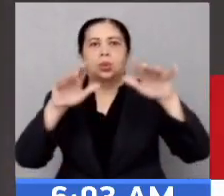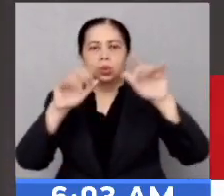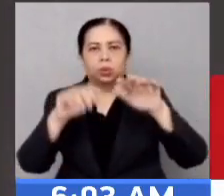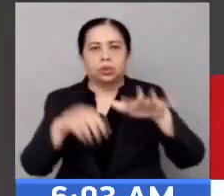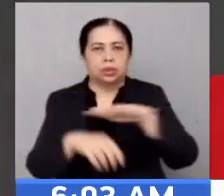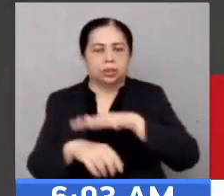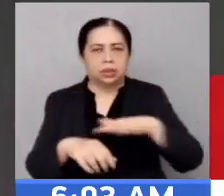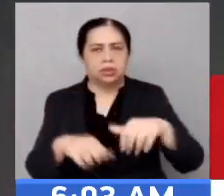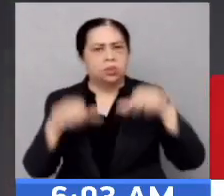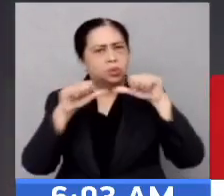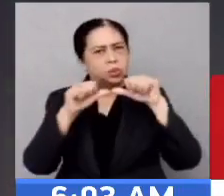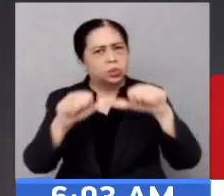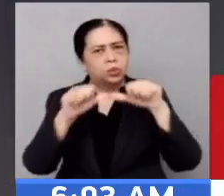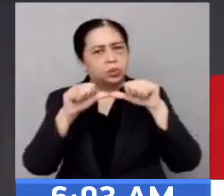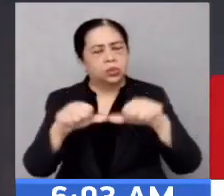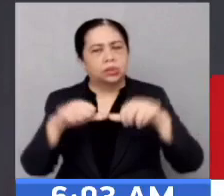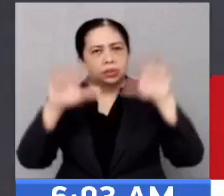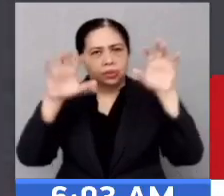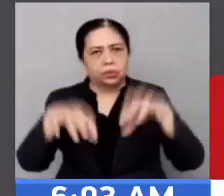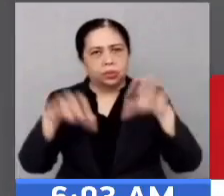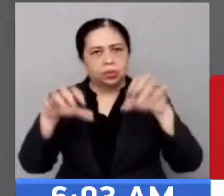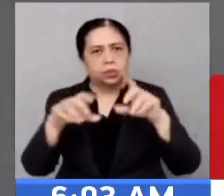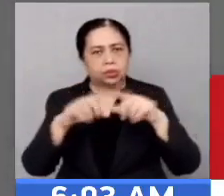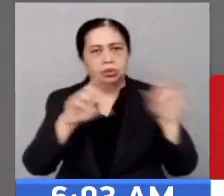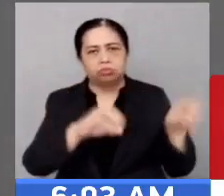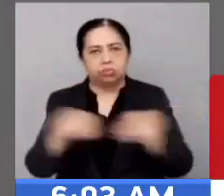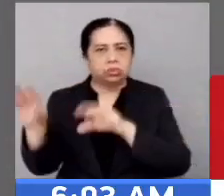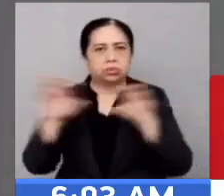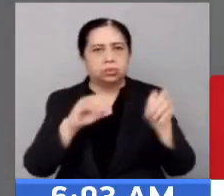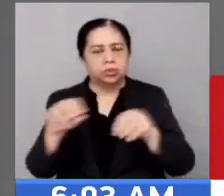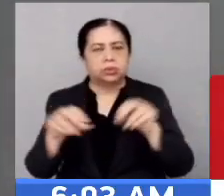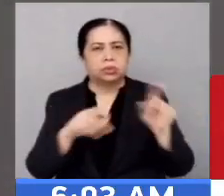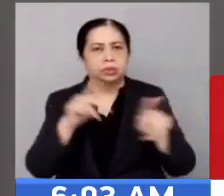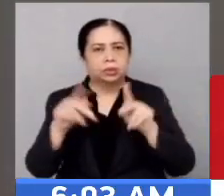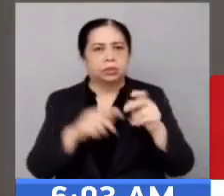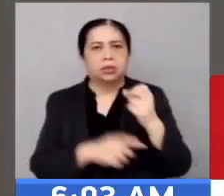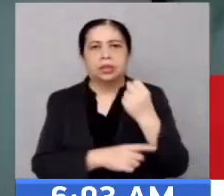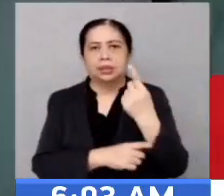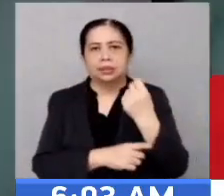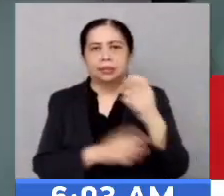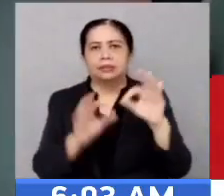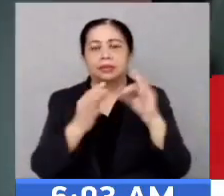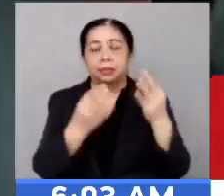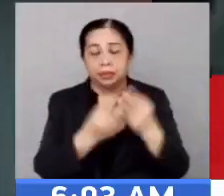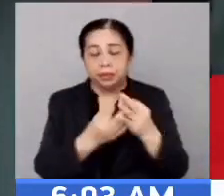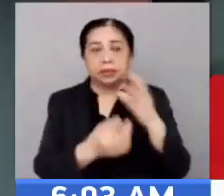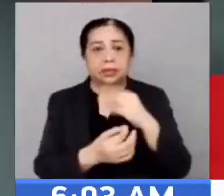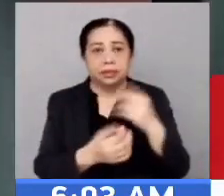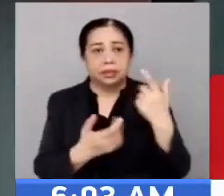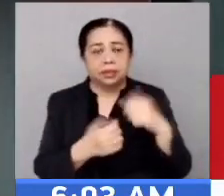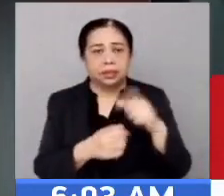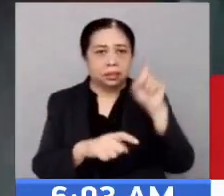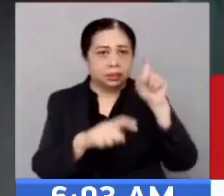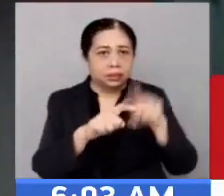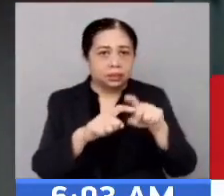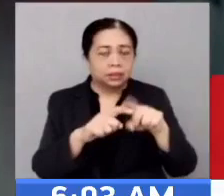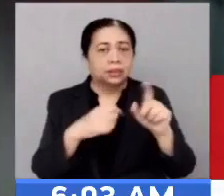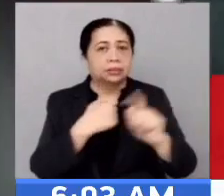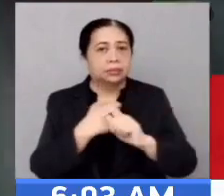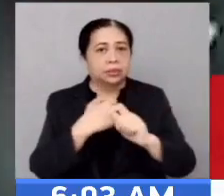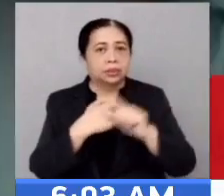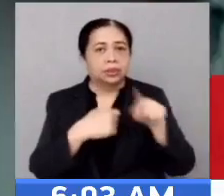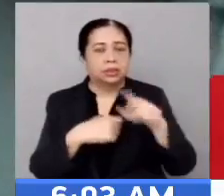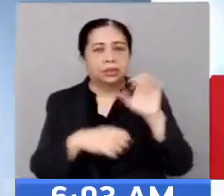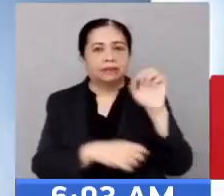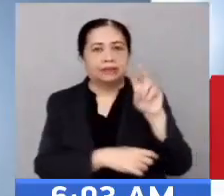na pag-ulan. Kaya naman inilikas na ang nasa 11 pamilya at nanunuluyan muna sila sa evacuation center.